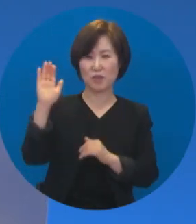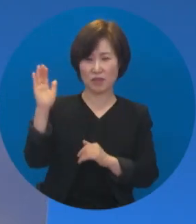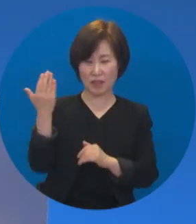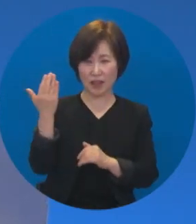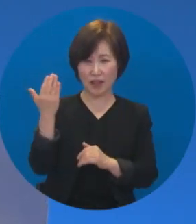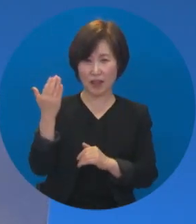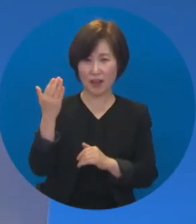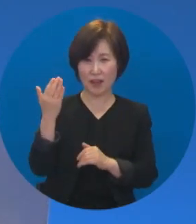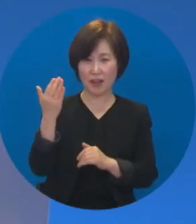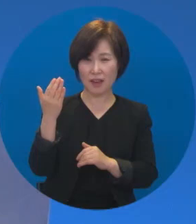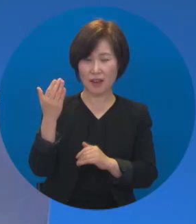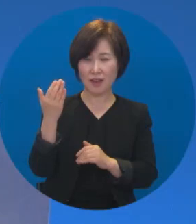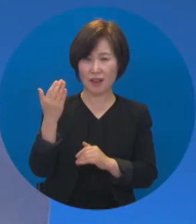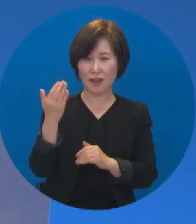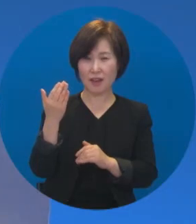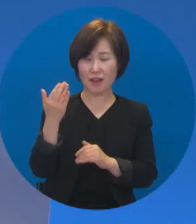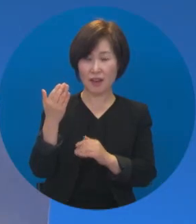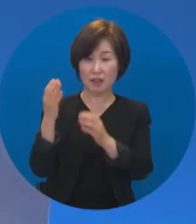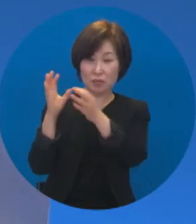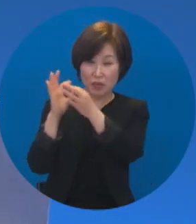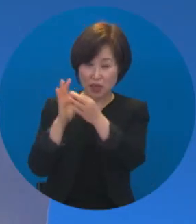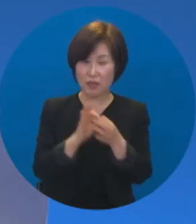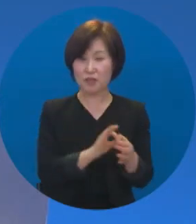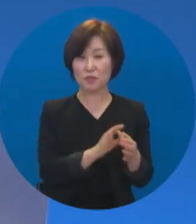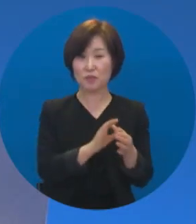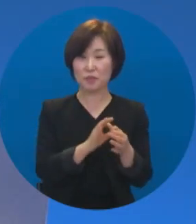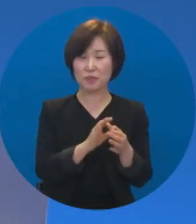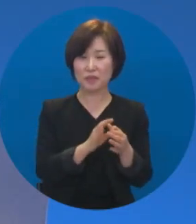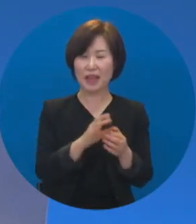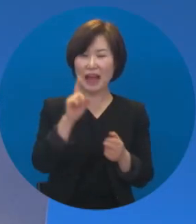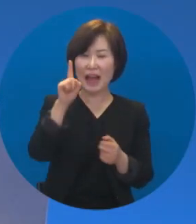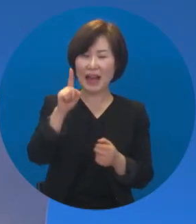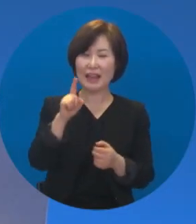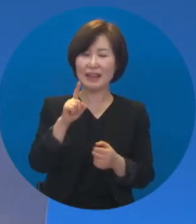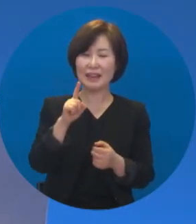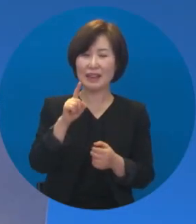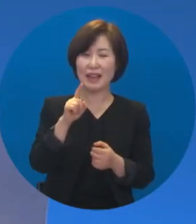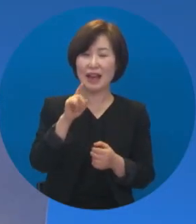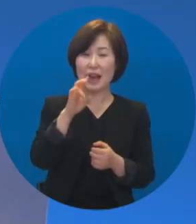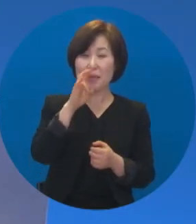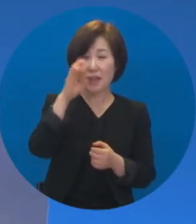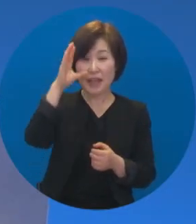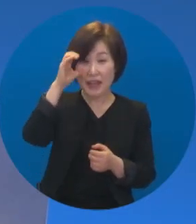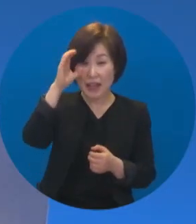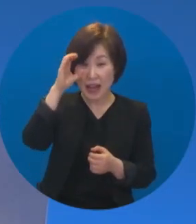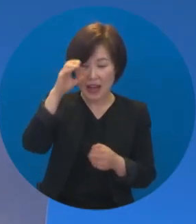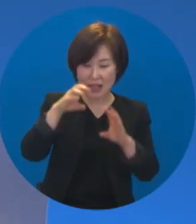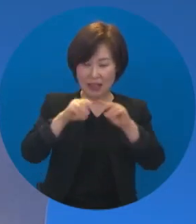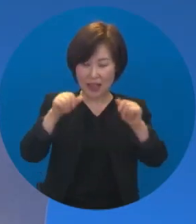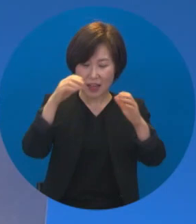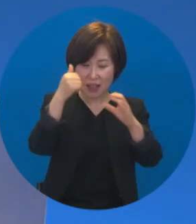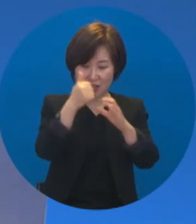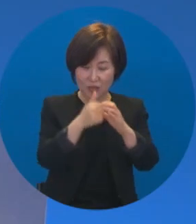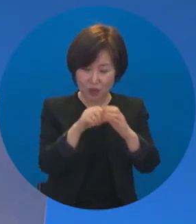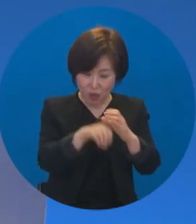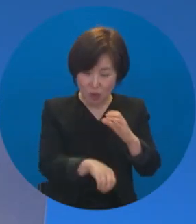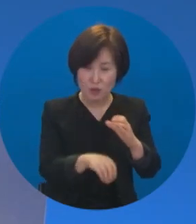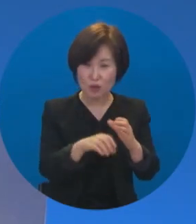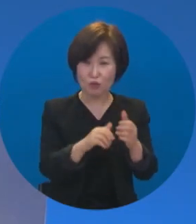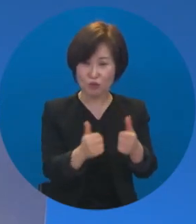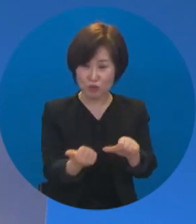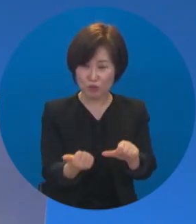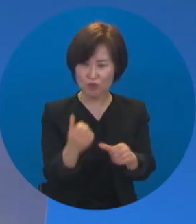그리고 계속해서 해주신 말씀이, 하늘의 밀이 땅에 떨어져 죽으면 열매를 많이 맺는다.